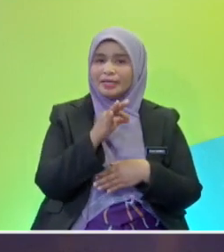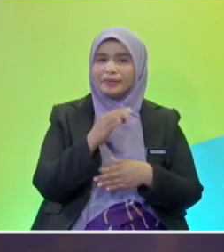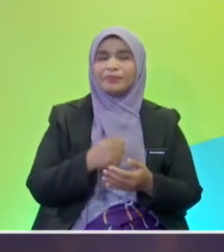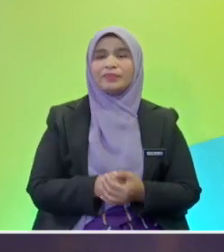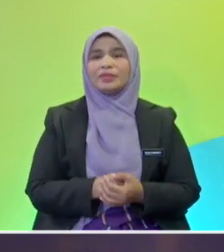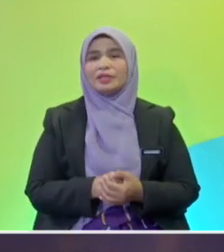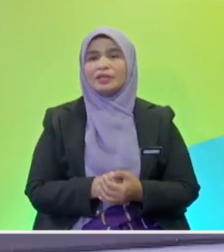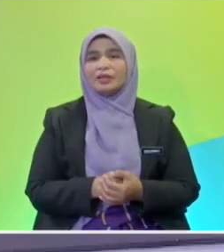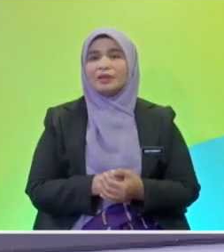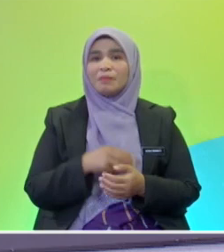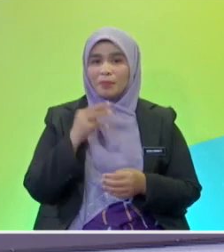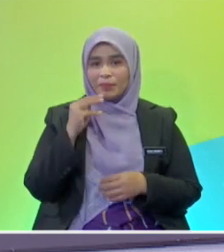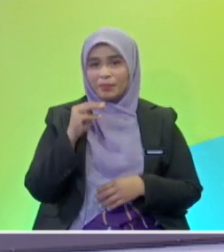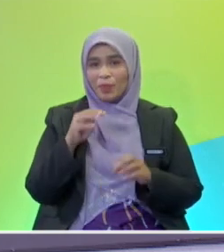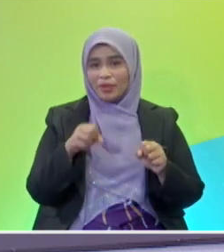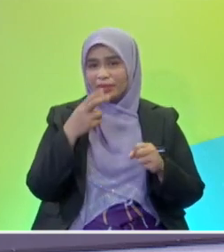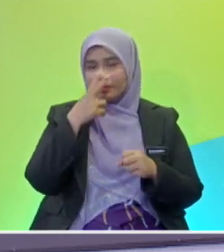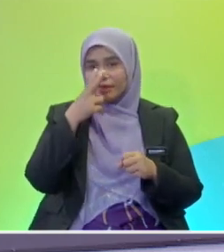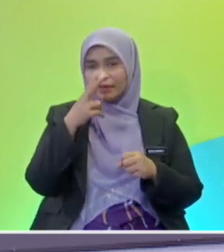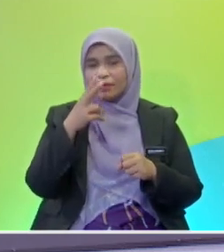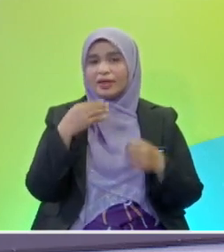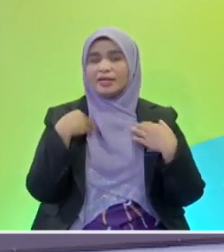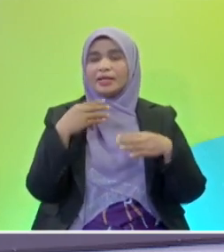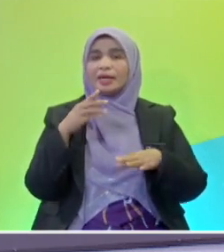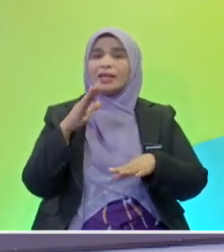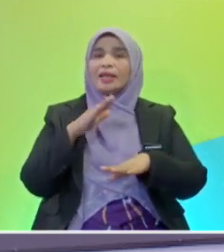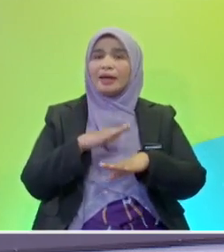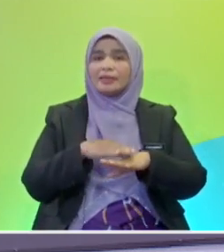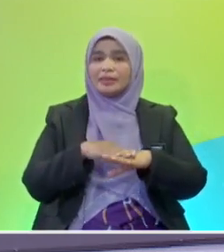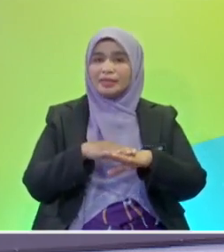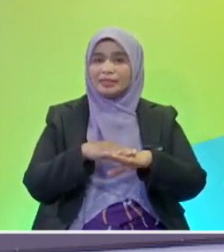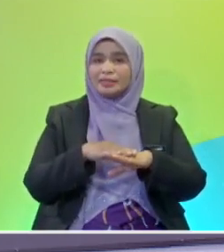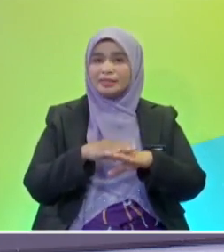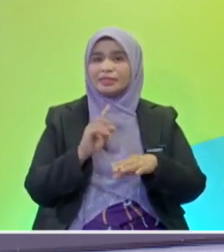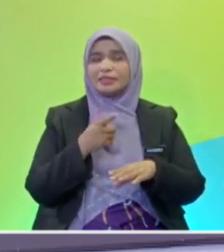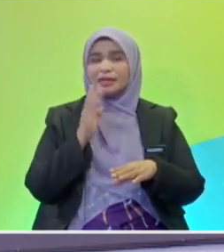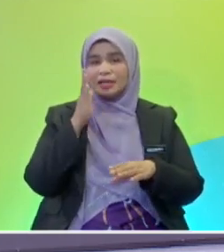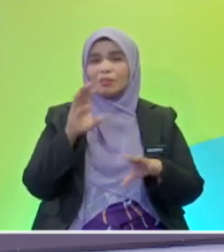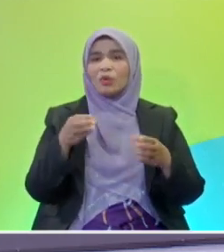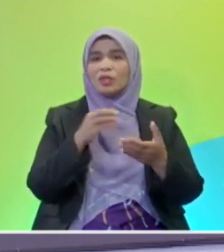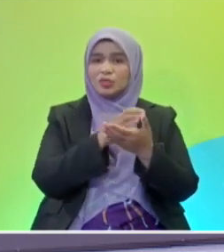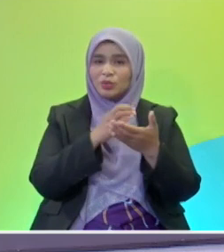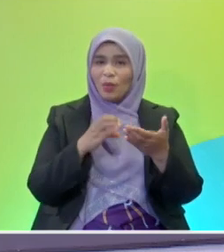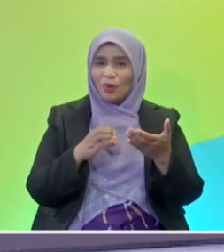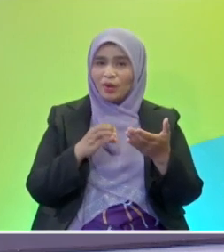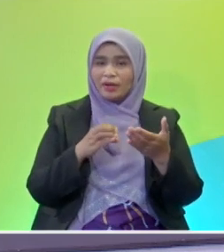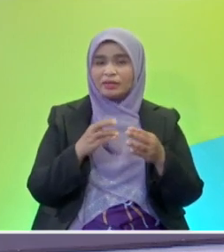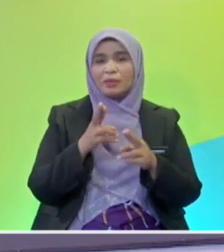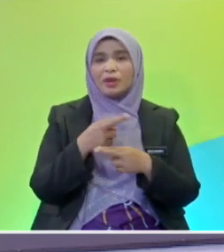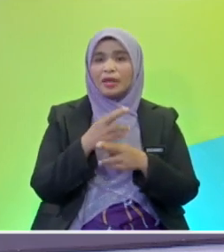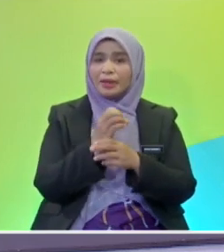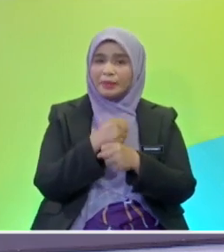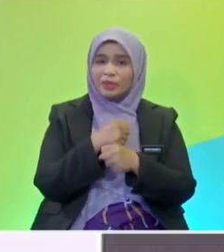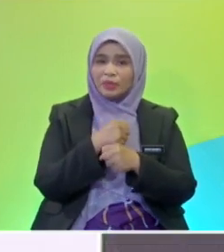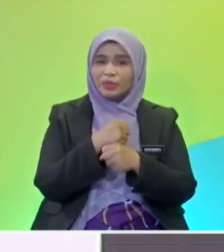boleh tengok kat sini okey lapisan atas dengan lapisan bawah okey lapisan atas kita akan buat corak begini Reka bentuk sebegini Okey ada